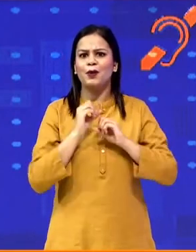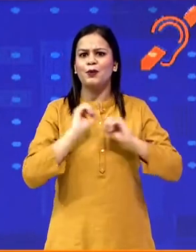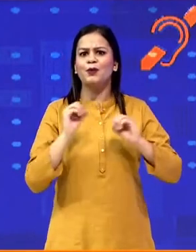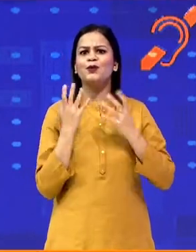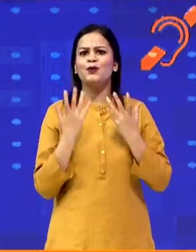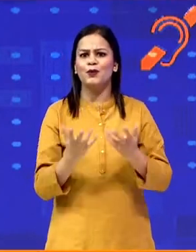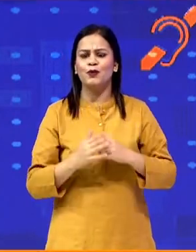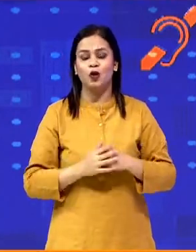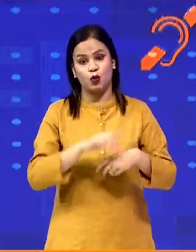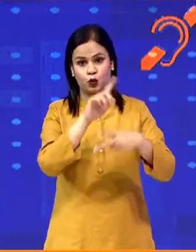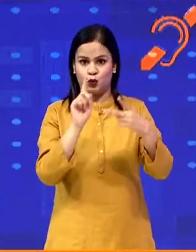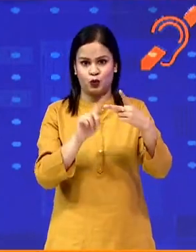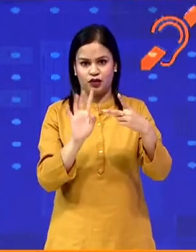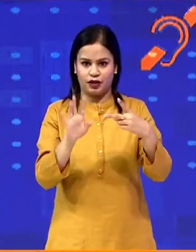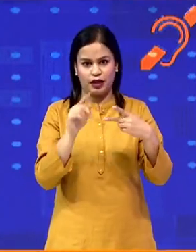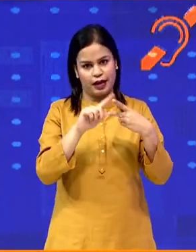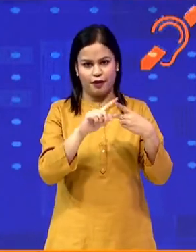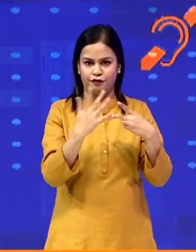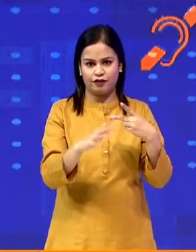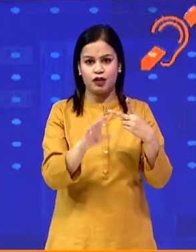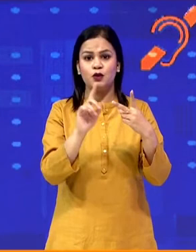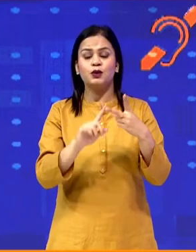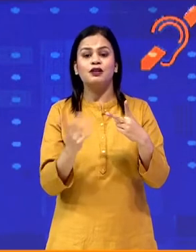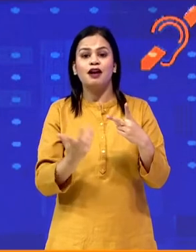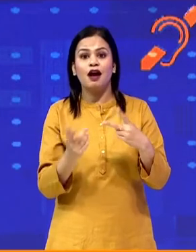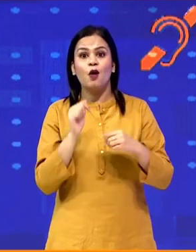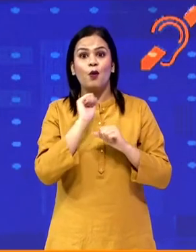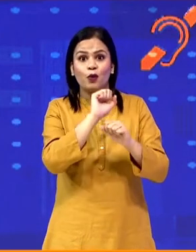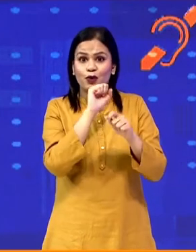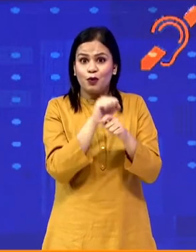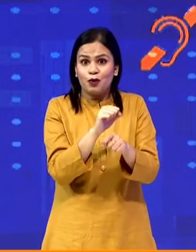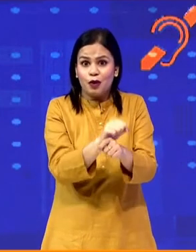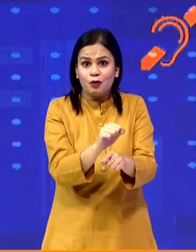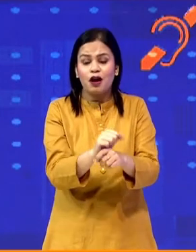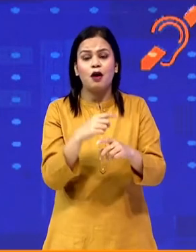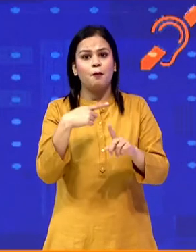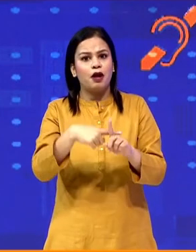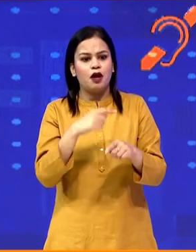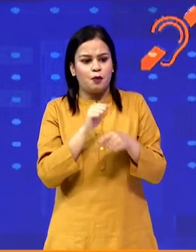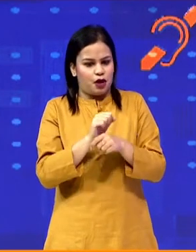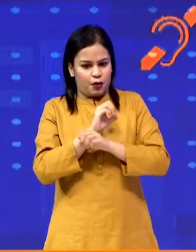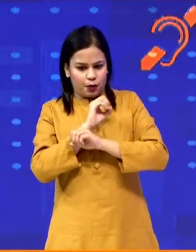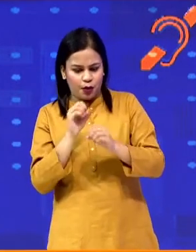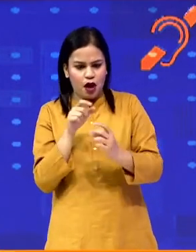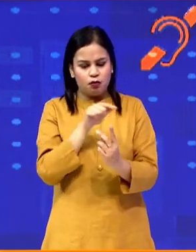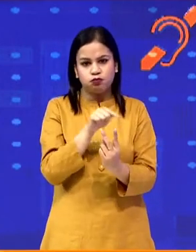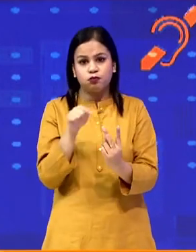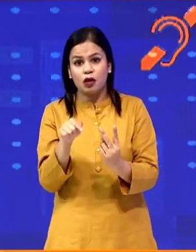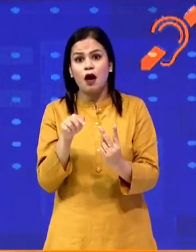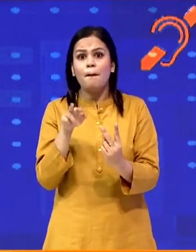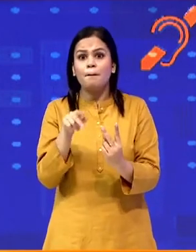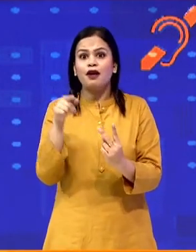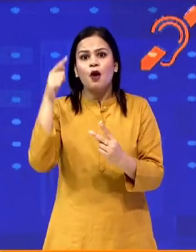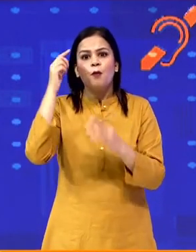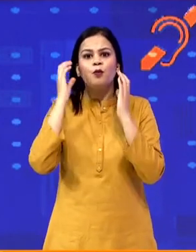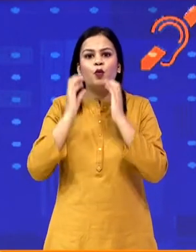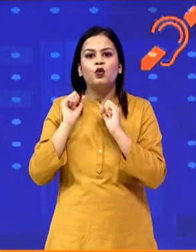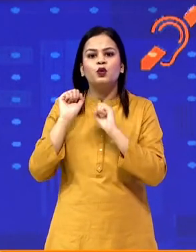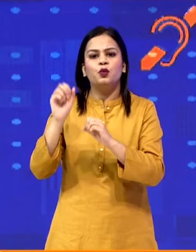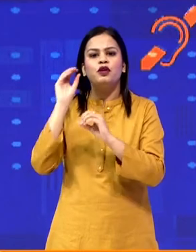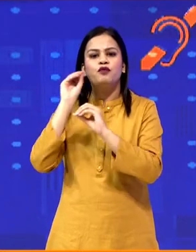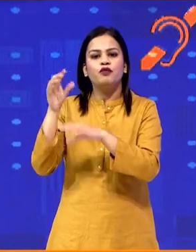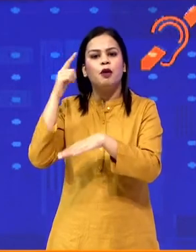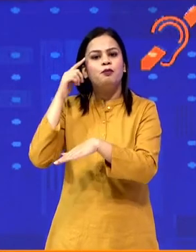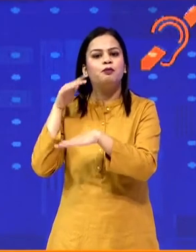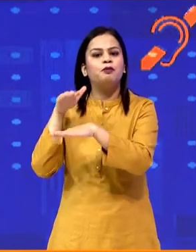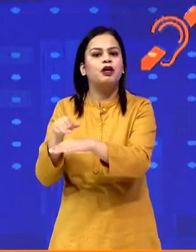दूसरी बात वह अपने कार्य से और एन कम करने से वह मोदी जी को स्ट्रांग कर रहे हैं की मैं कर रहा हूं